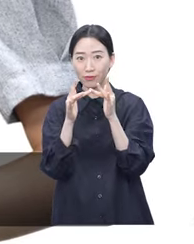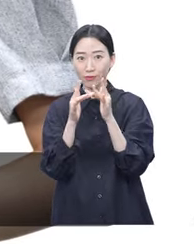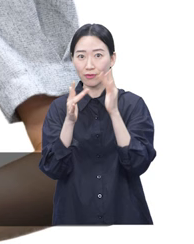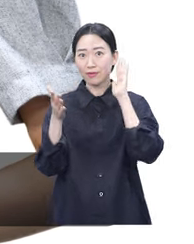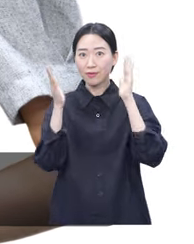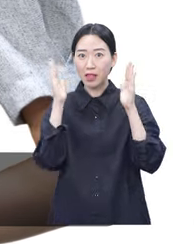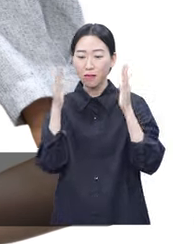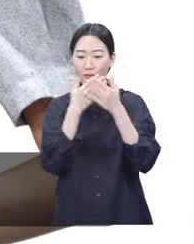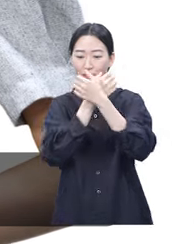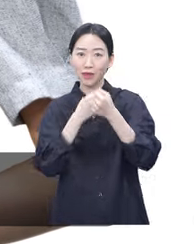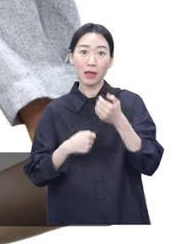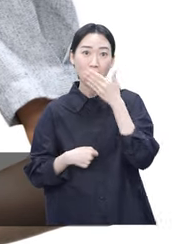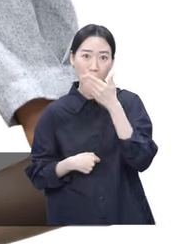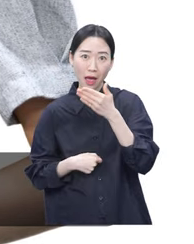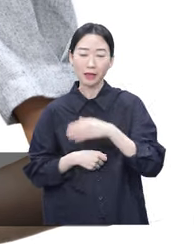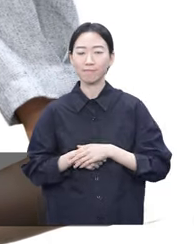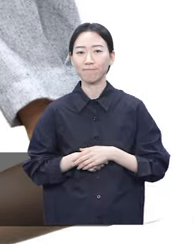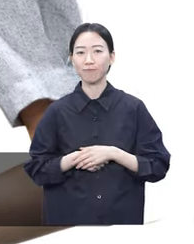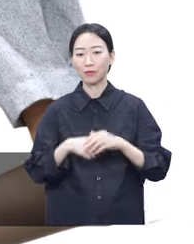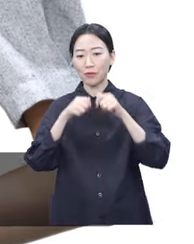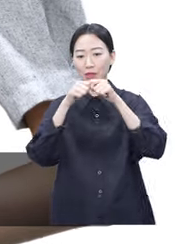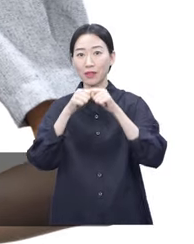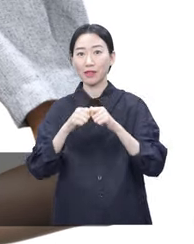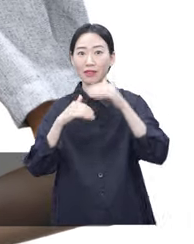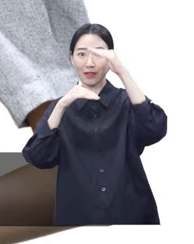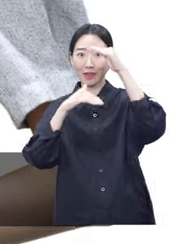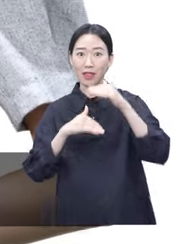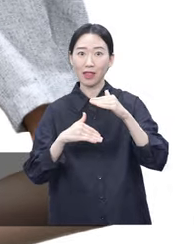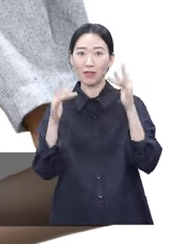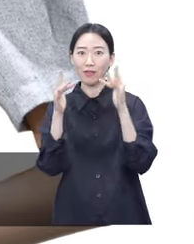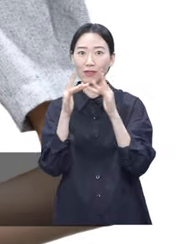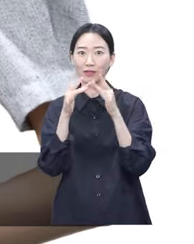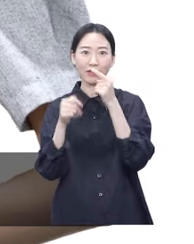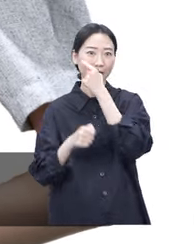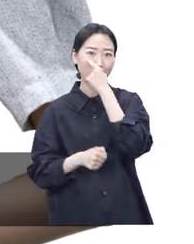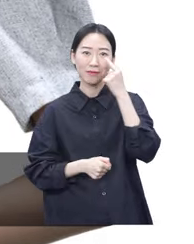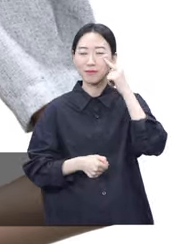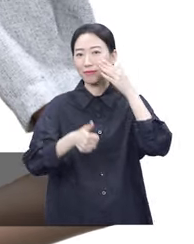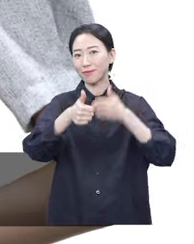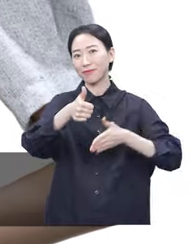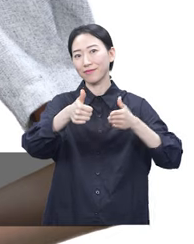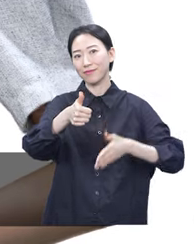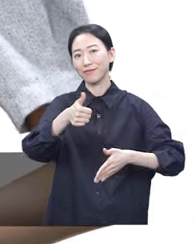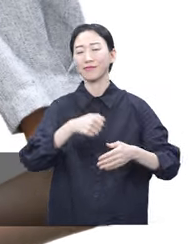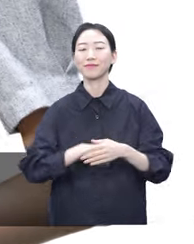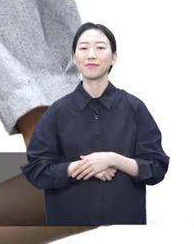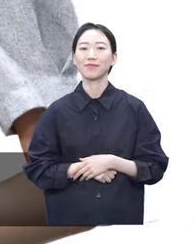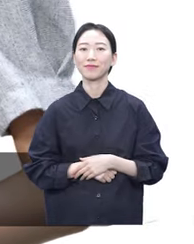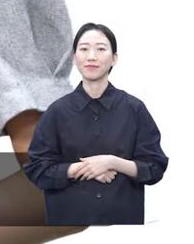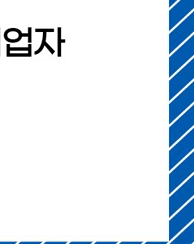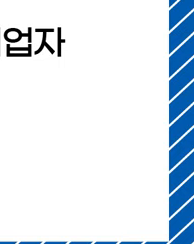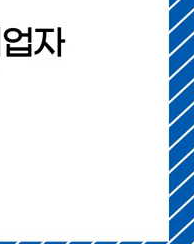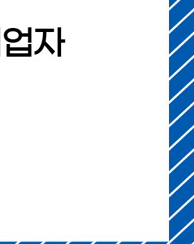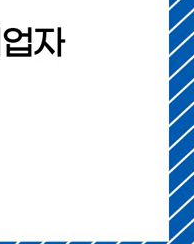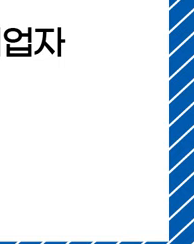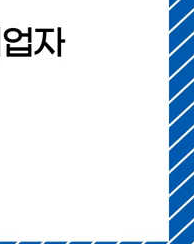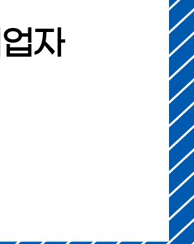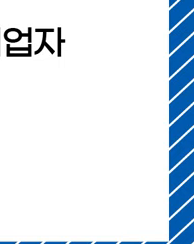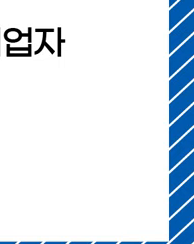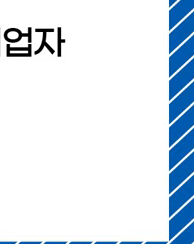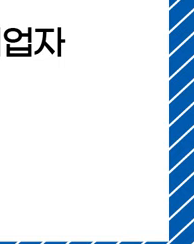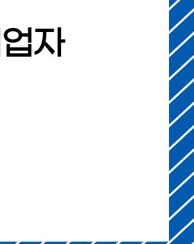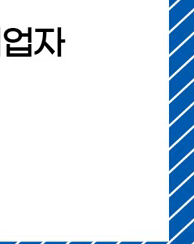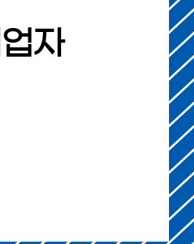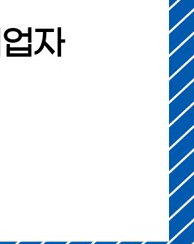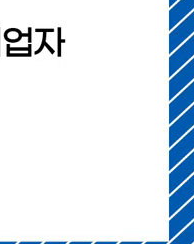안양 파빌리온 현장에서 가능하며 자세한 내용은 안양문화예술재단 홈페이지를 참고해 주시기 바랍니다.